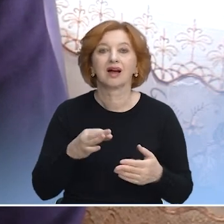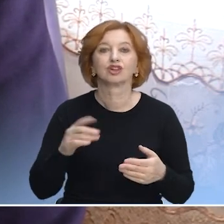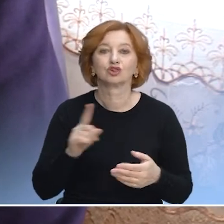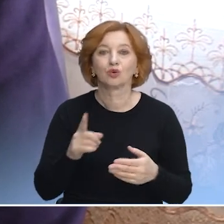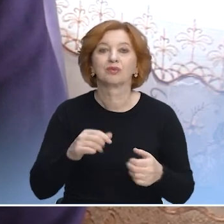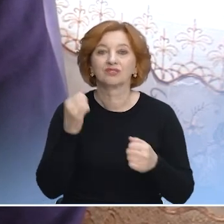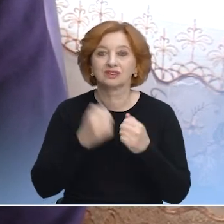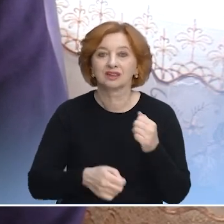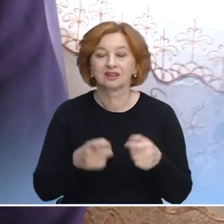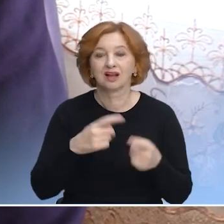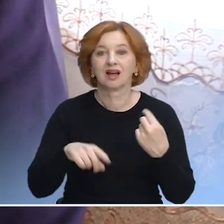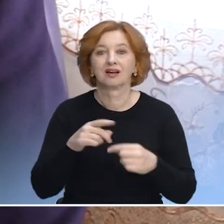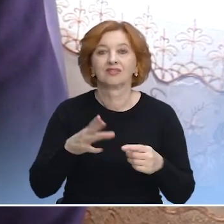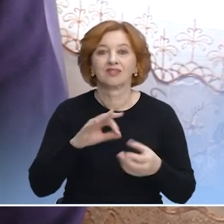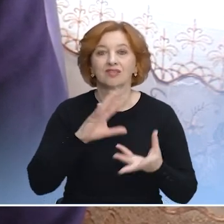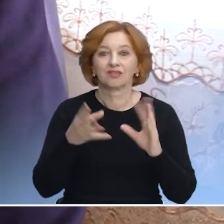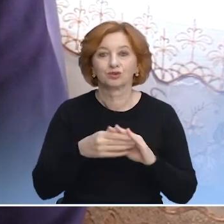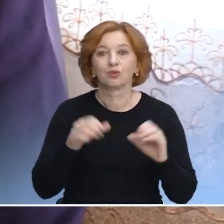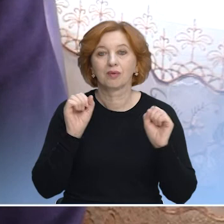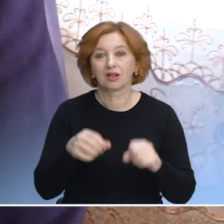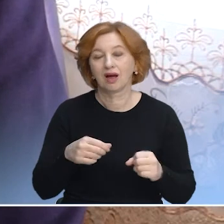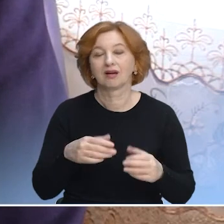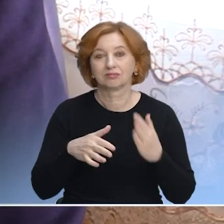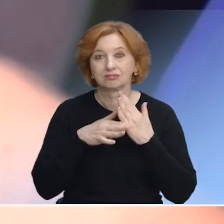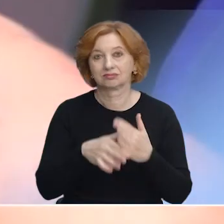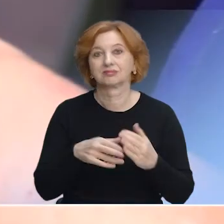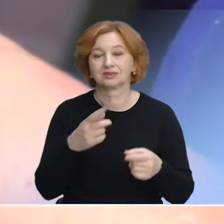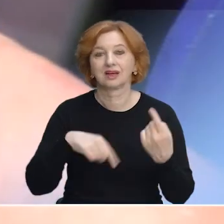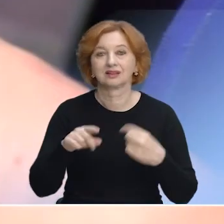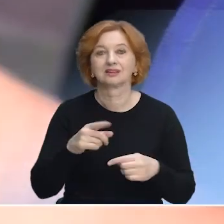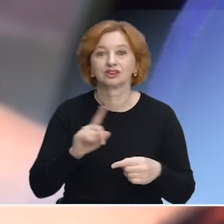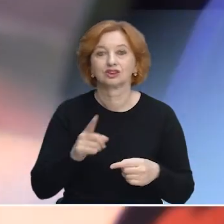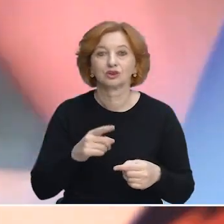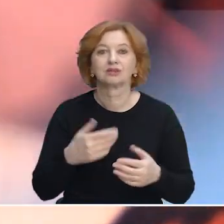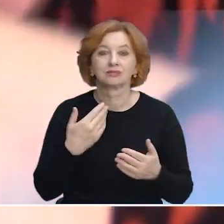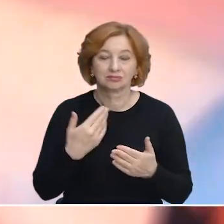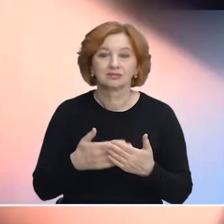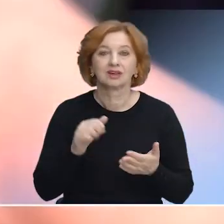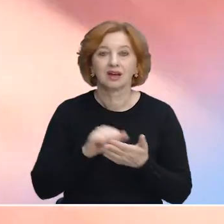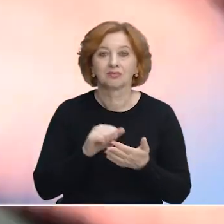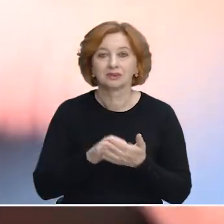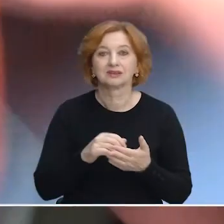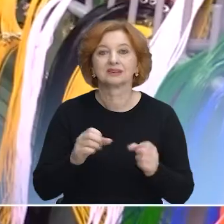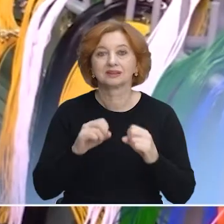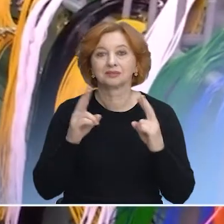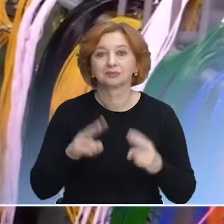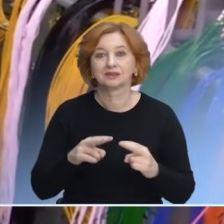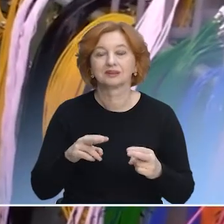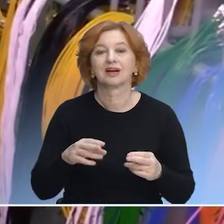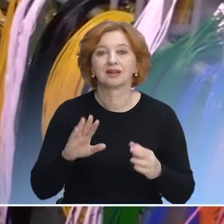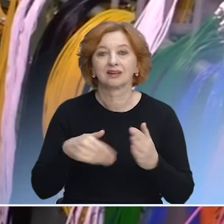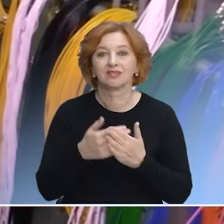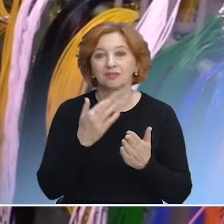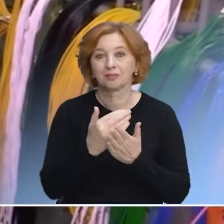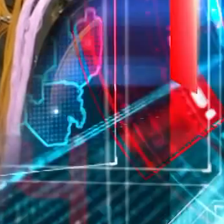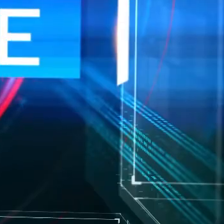она всегда и во всем могла рассчитывать на нас. Оксана Польникова, Степан Онут, телекомпания «Несвятая», специально для программы